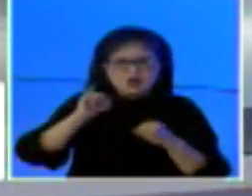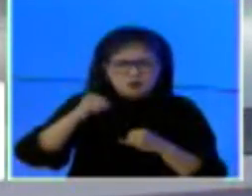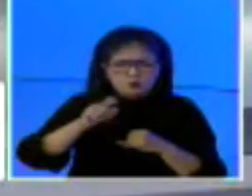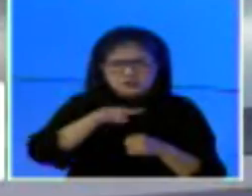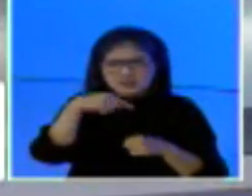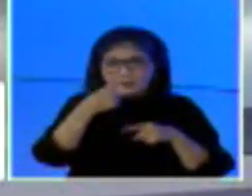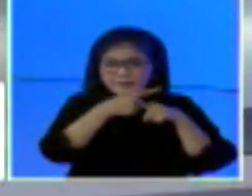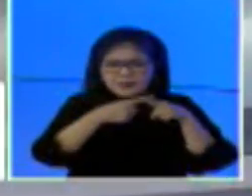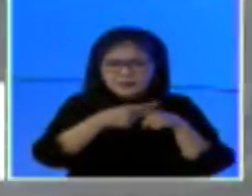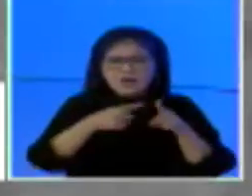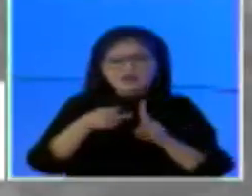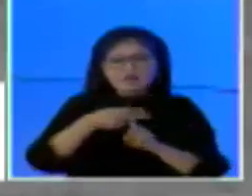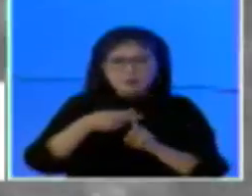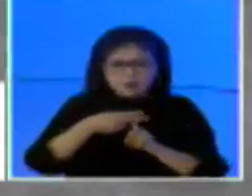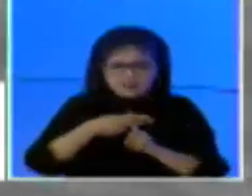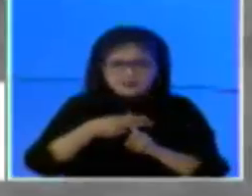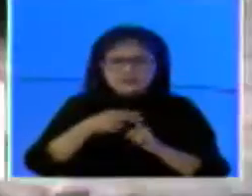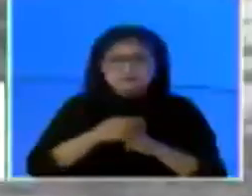Februari.